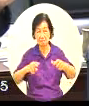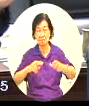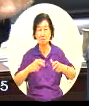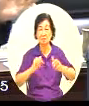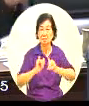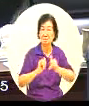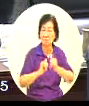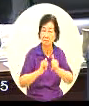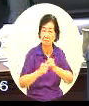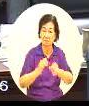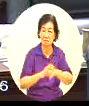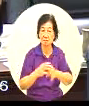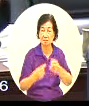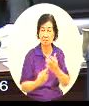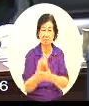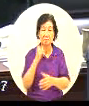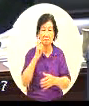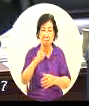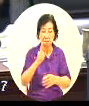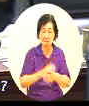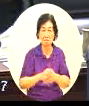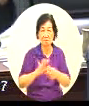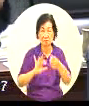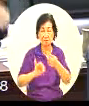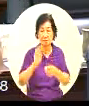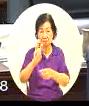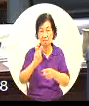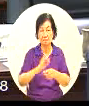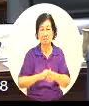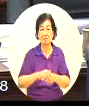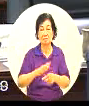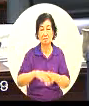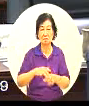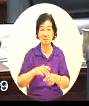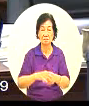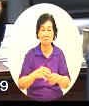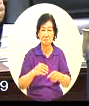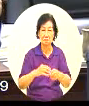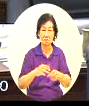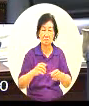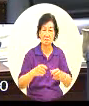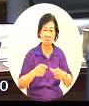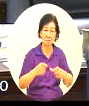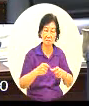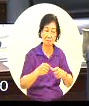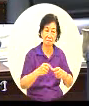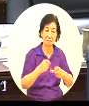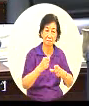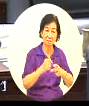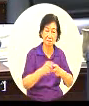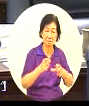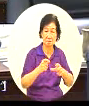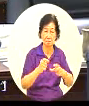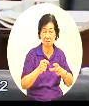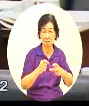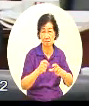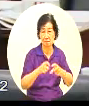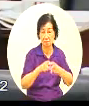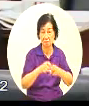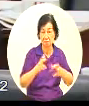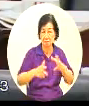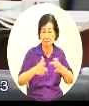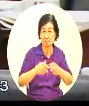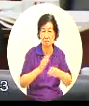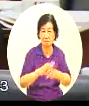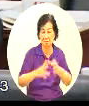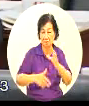每一届要进用人拢台北客，林务这厂长拢无管理，所以拜托咱蔡局长有机会吼，替